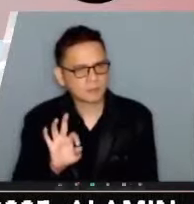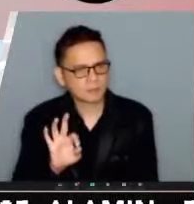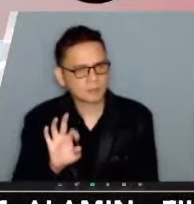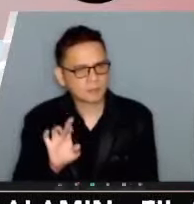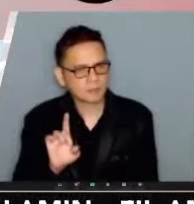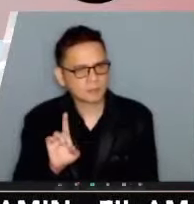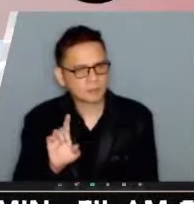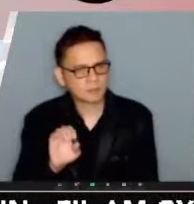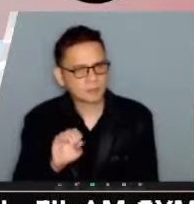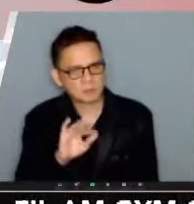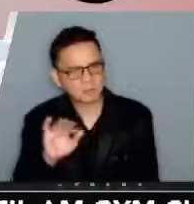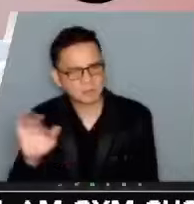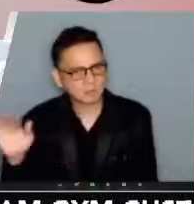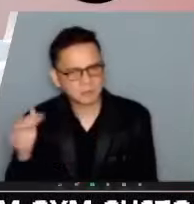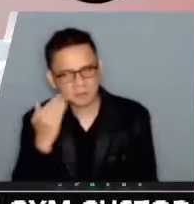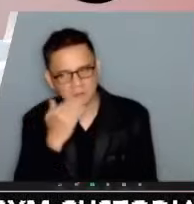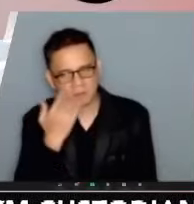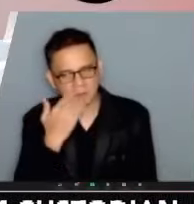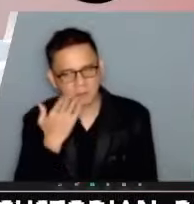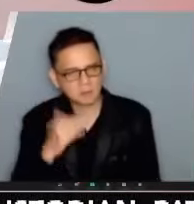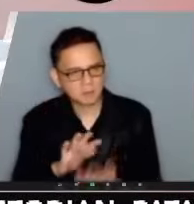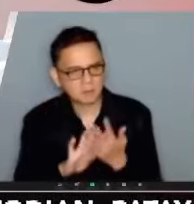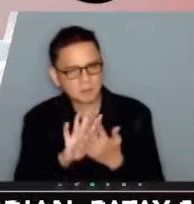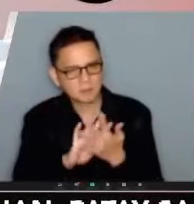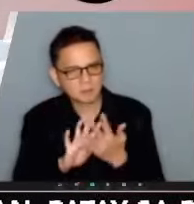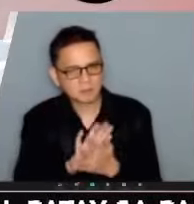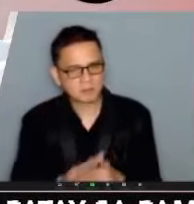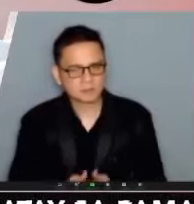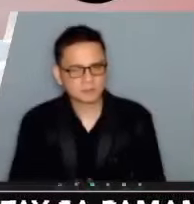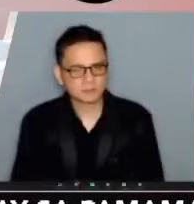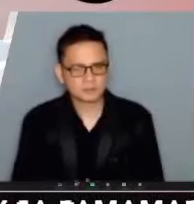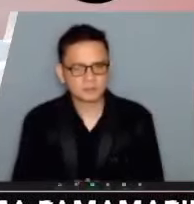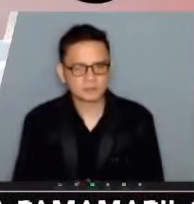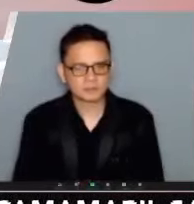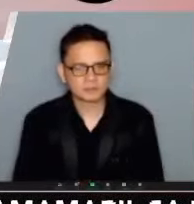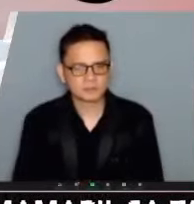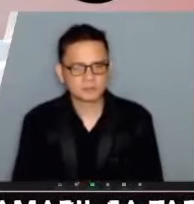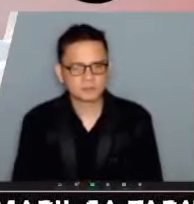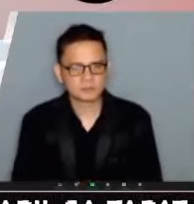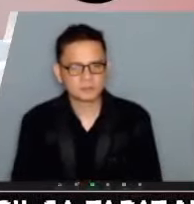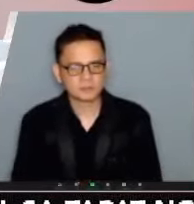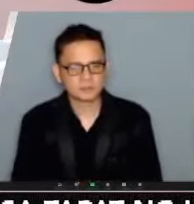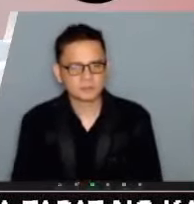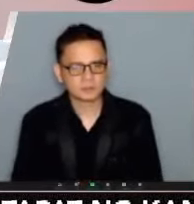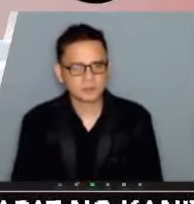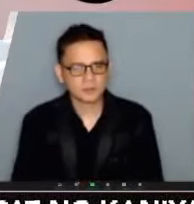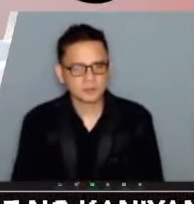70-858-086-79-110-729. Ipa-flash ko, papadala ko sa inyo ngayon. Apo, apo. Yung